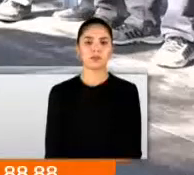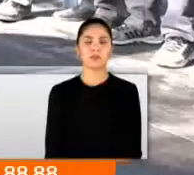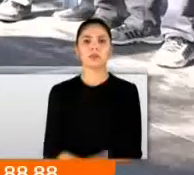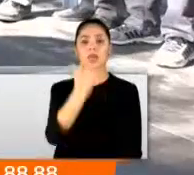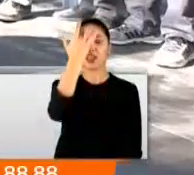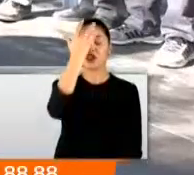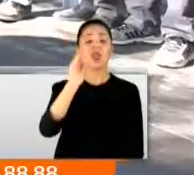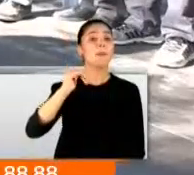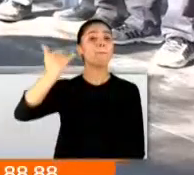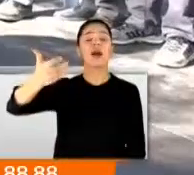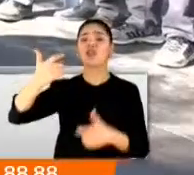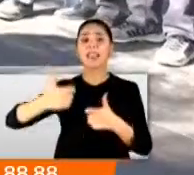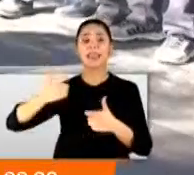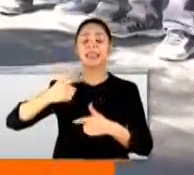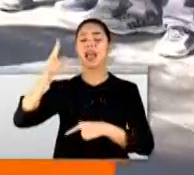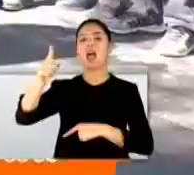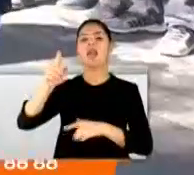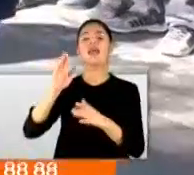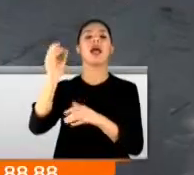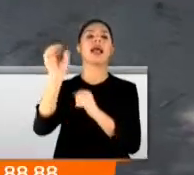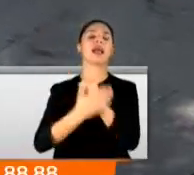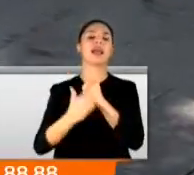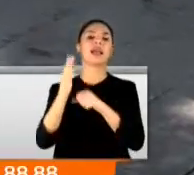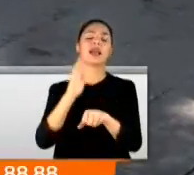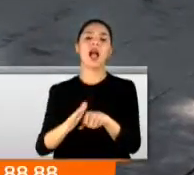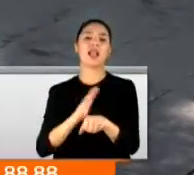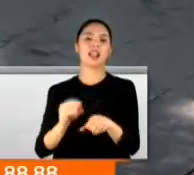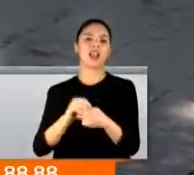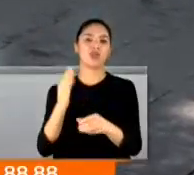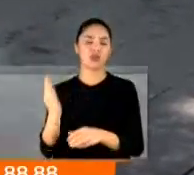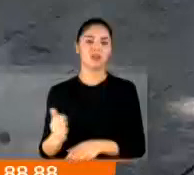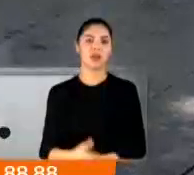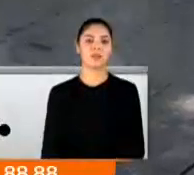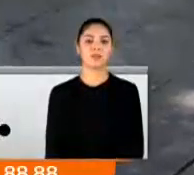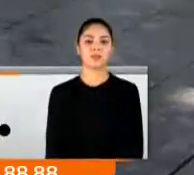Şehit ateşinin düştüğü bir diğer kent ise Kayseri'ydi.